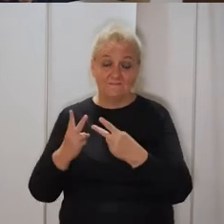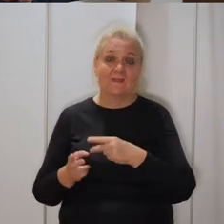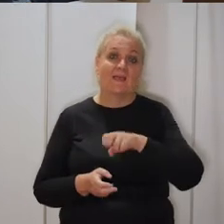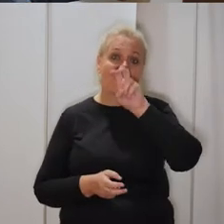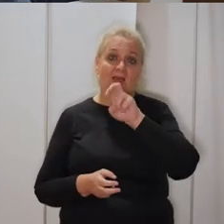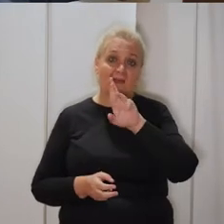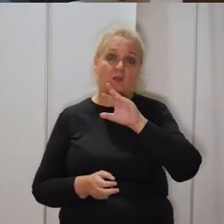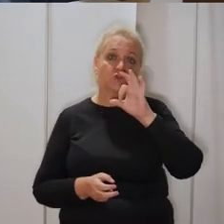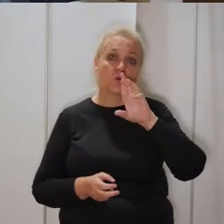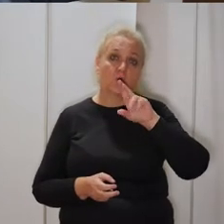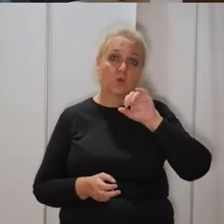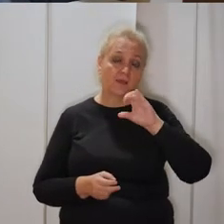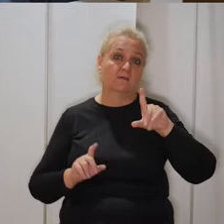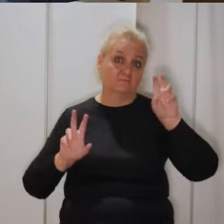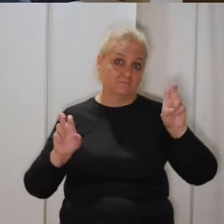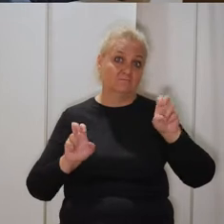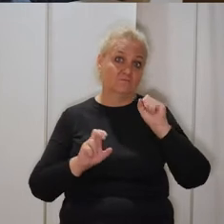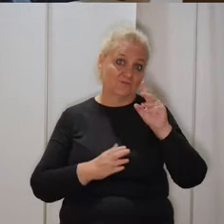herstoriach. Tak.